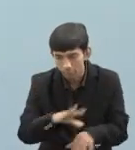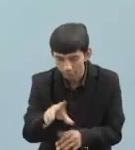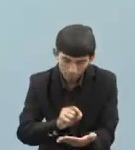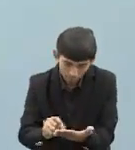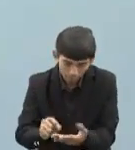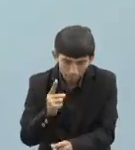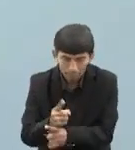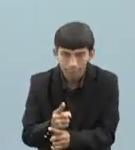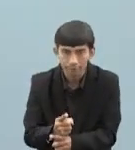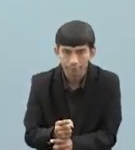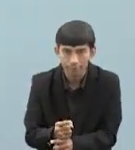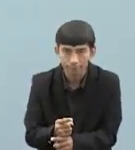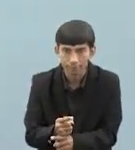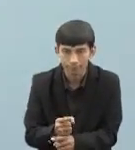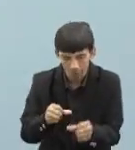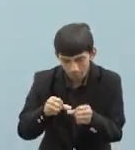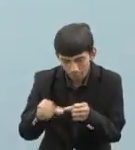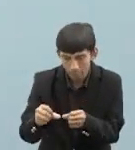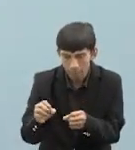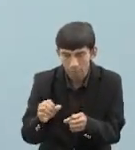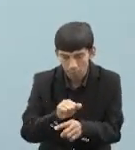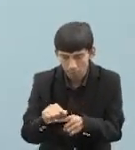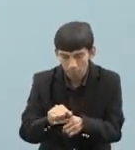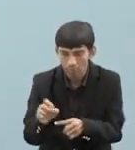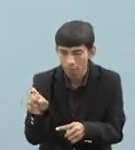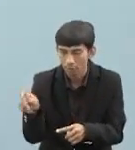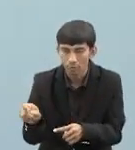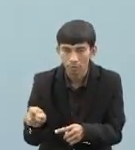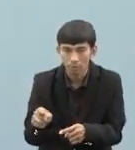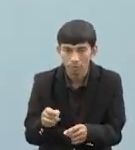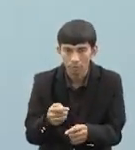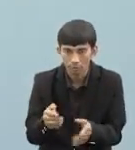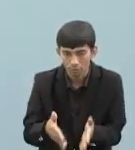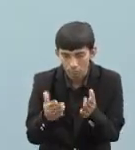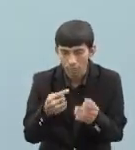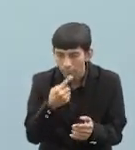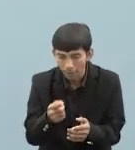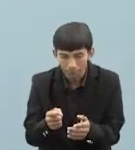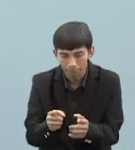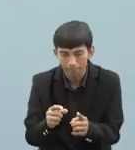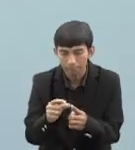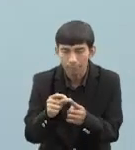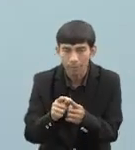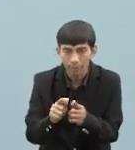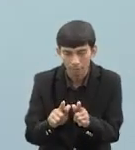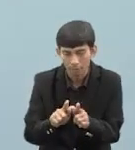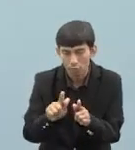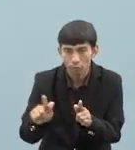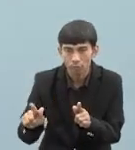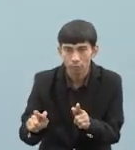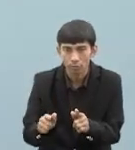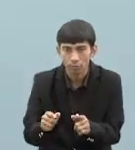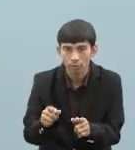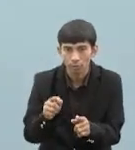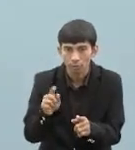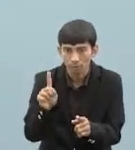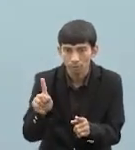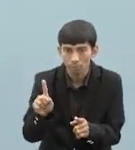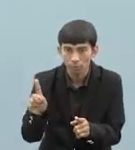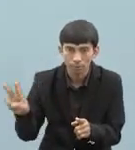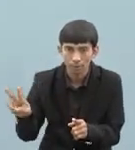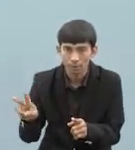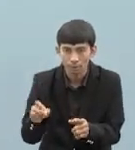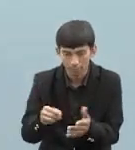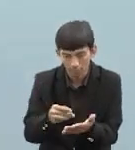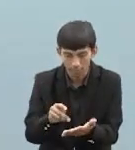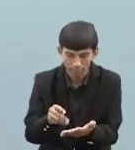khâm đặt con thua trời nè con á. Ông con bàn to cho làm hạt khó con. Khó cho bạp bị chuôn nơi khăn ông vẹt tì mũi. Nâng vẹt tì pi